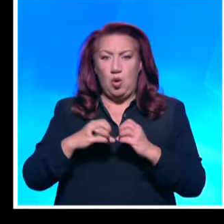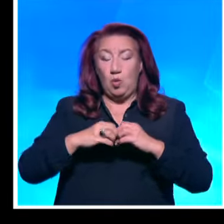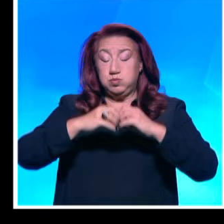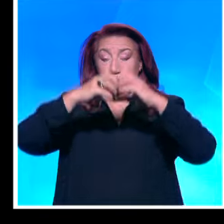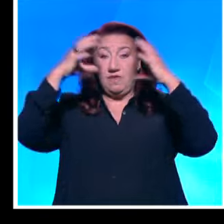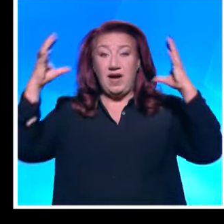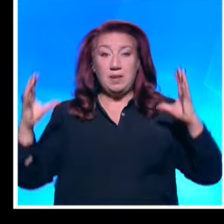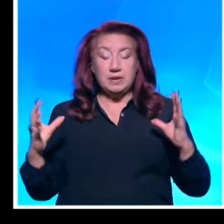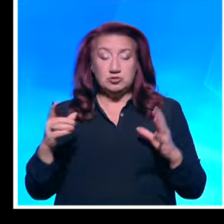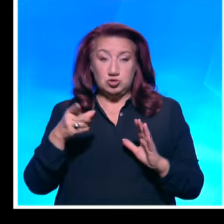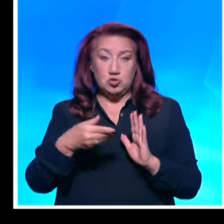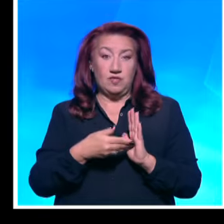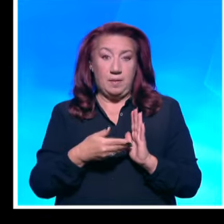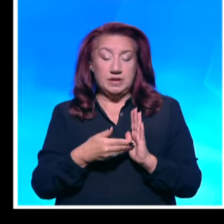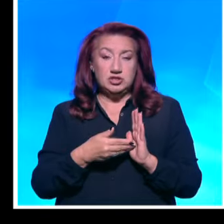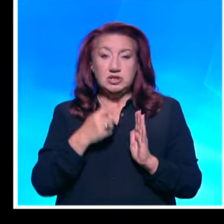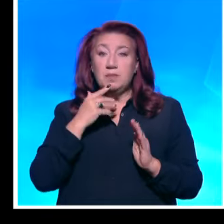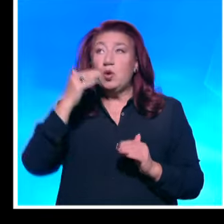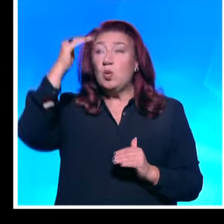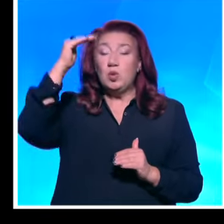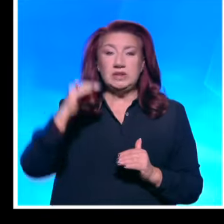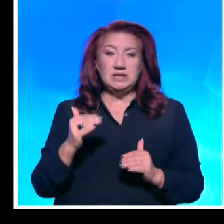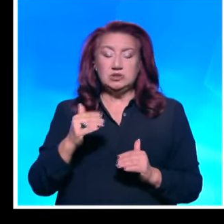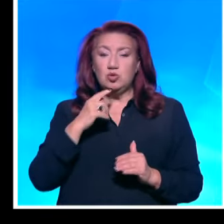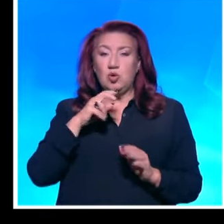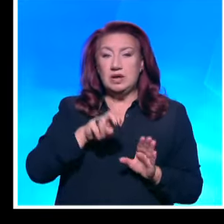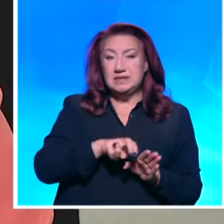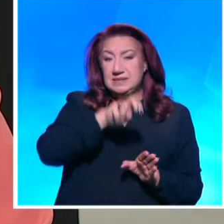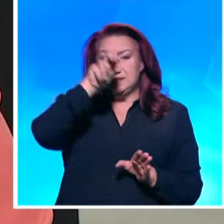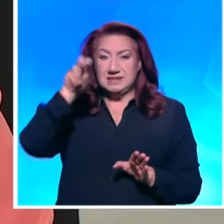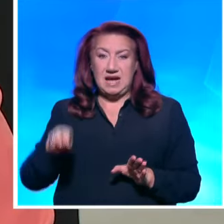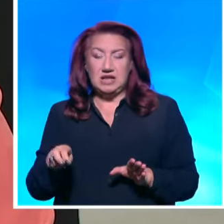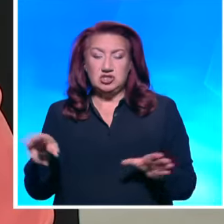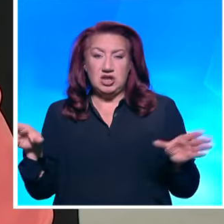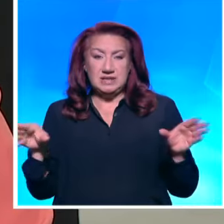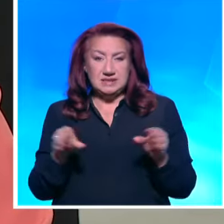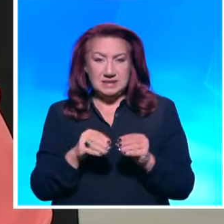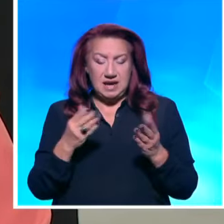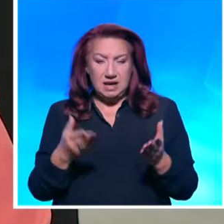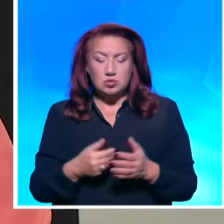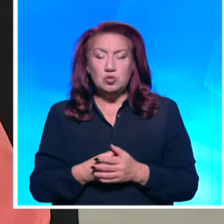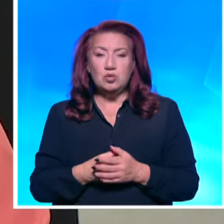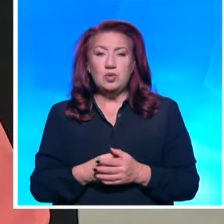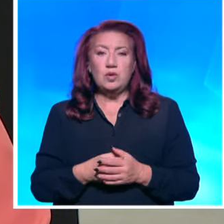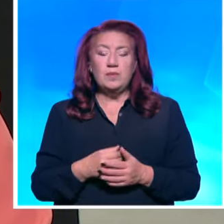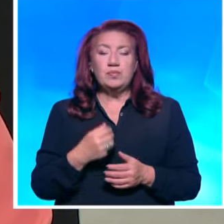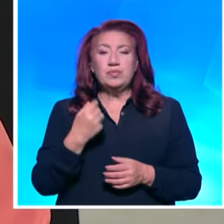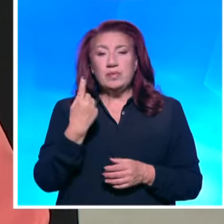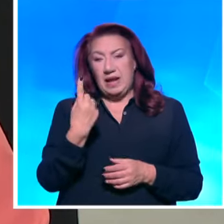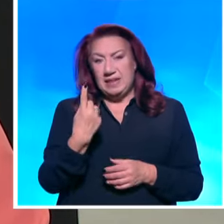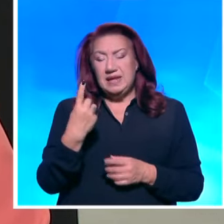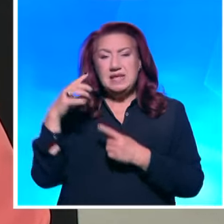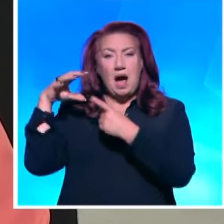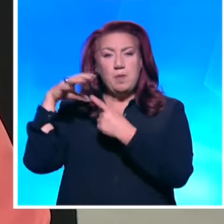скочили. Данните са ни, че са скочили заедно. Пострадалото лице, което се намира в столично